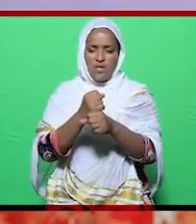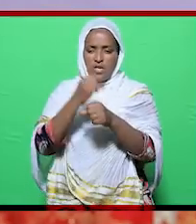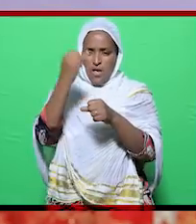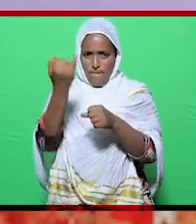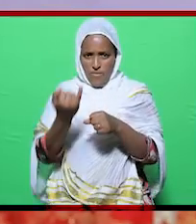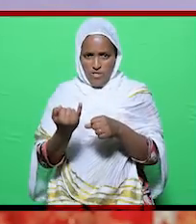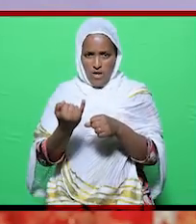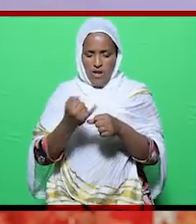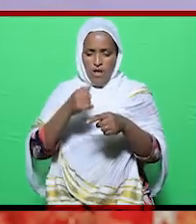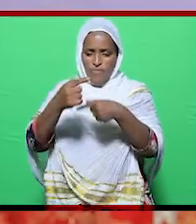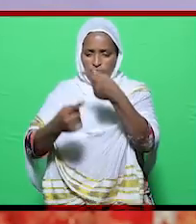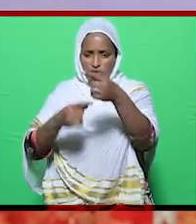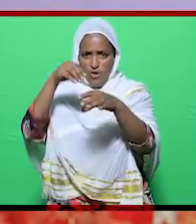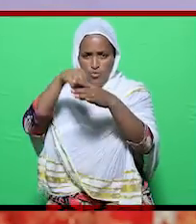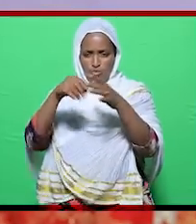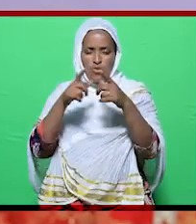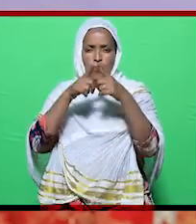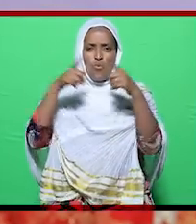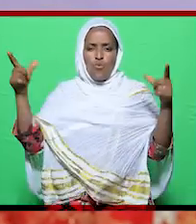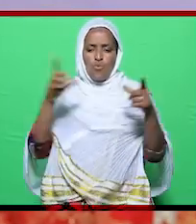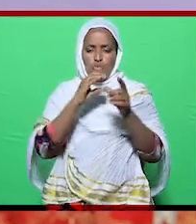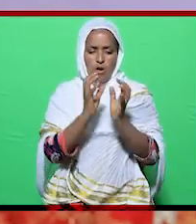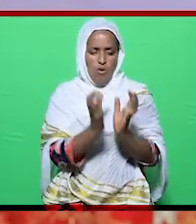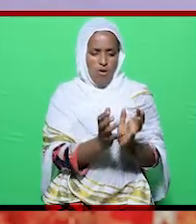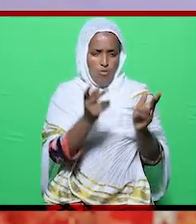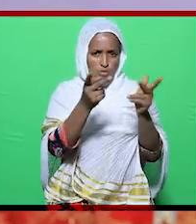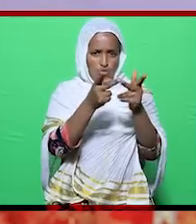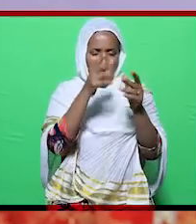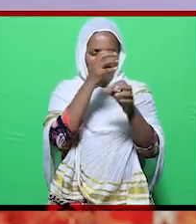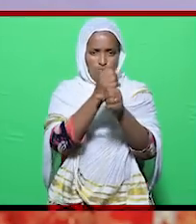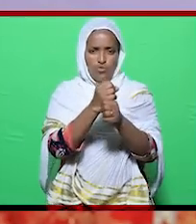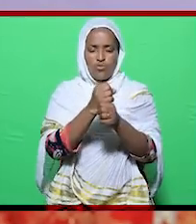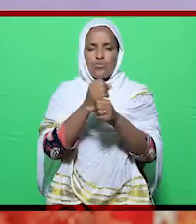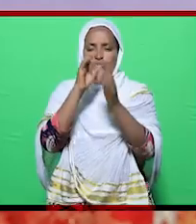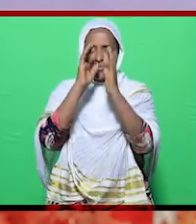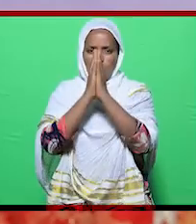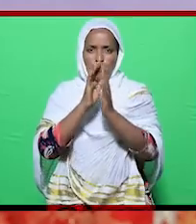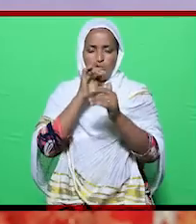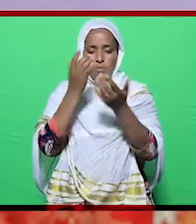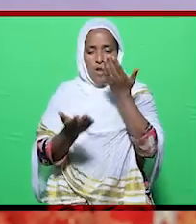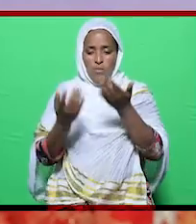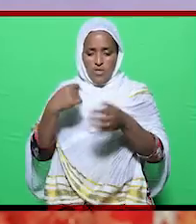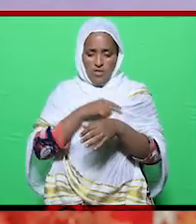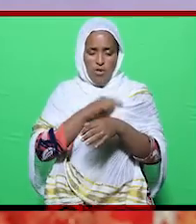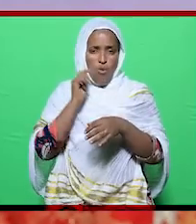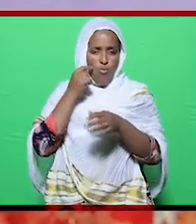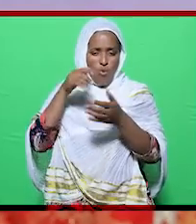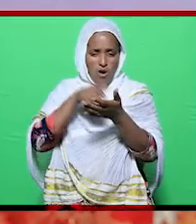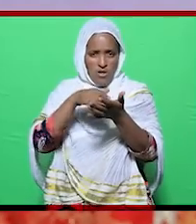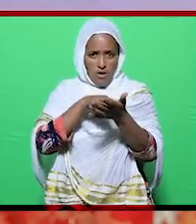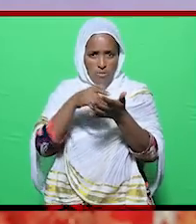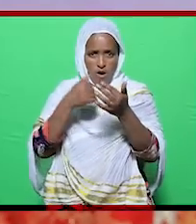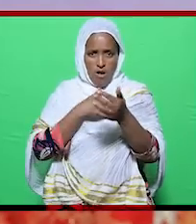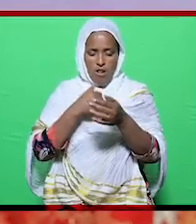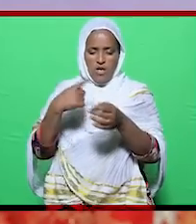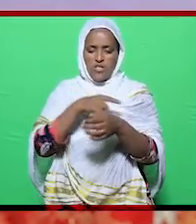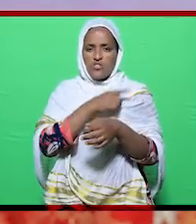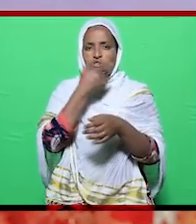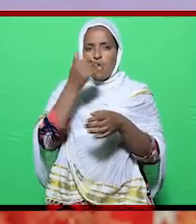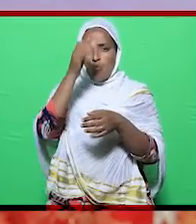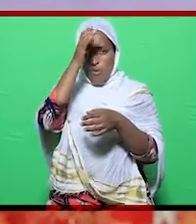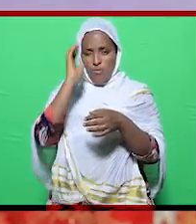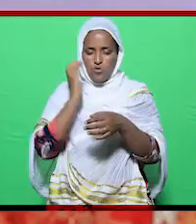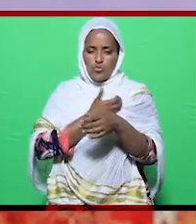የቤተክርስቲያን ሥዕላትን ቅዱሳት ሥዕላትን የመስራት የመሳል ሂደት ውስጥ ትልቁ እና ድርሻውን